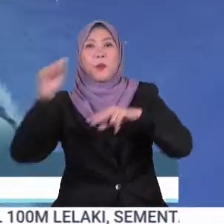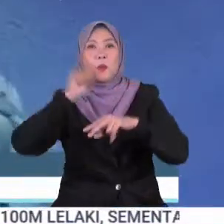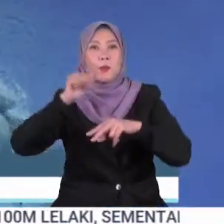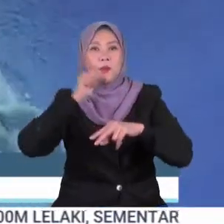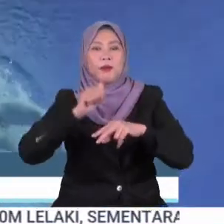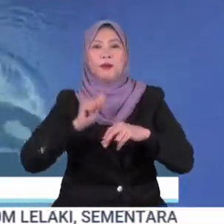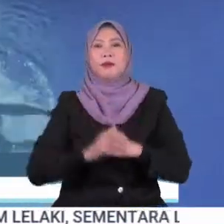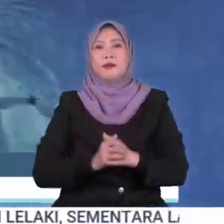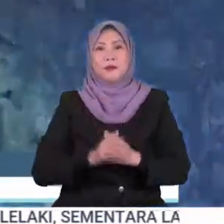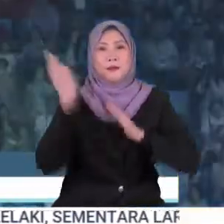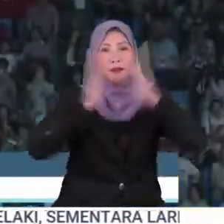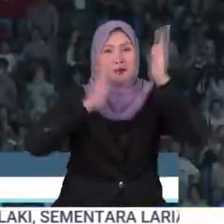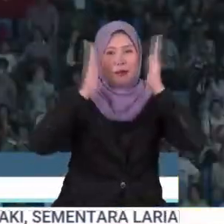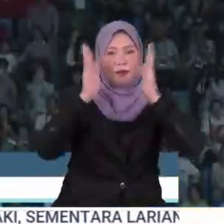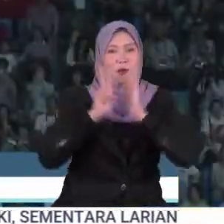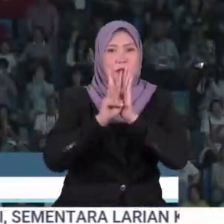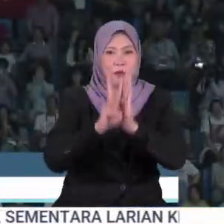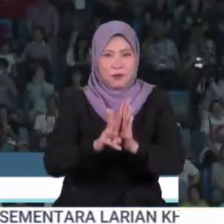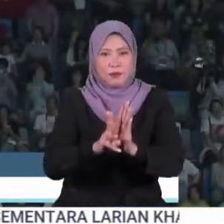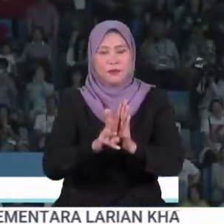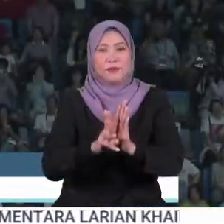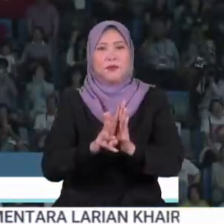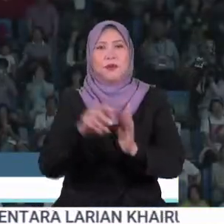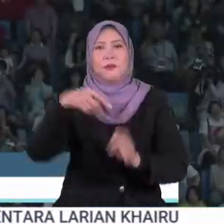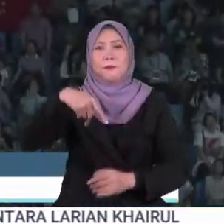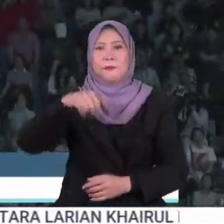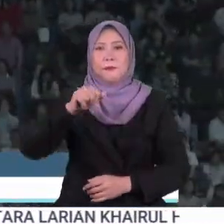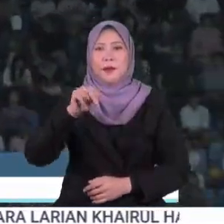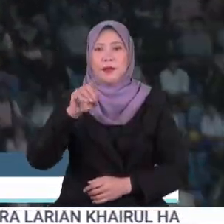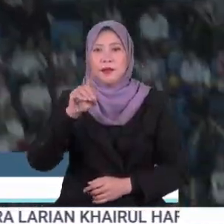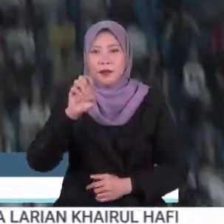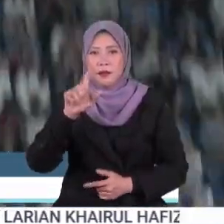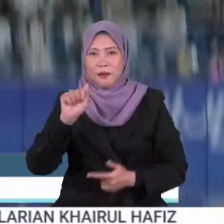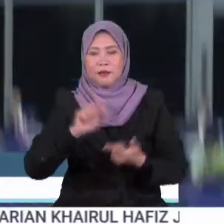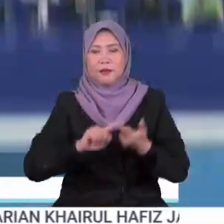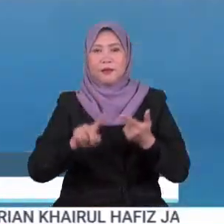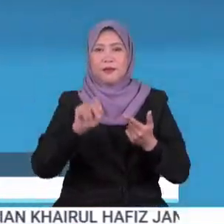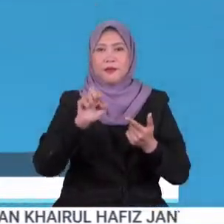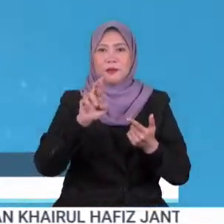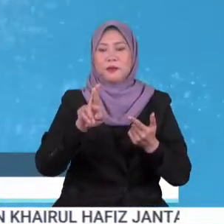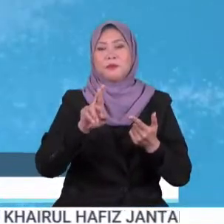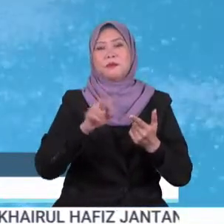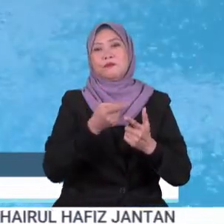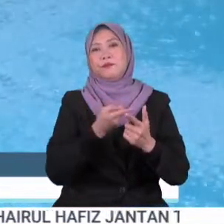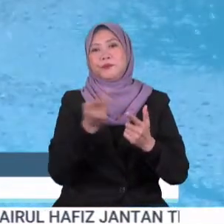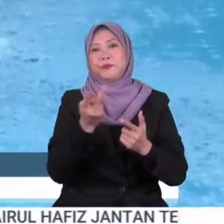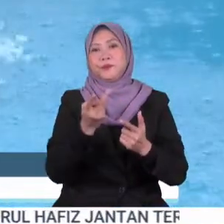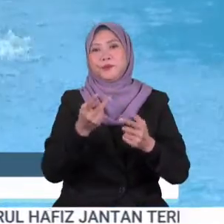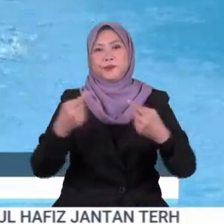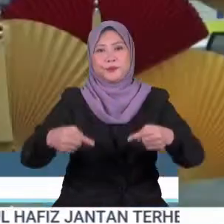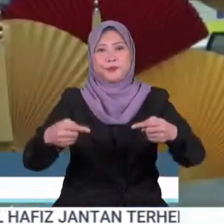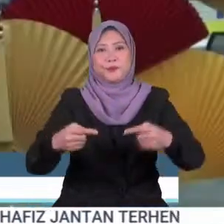Dalam acara tersebut, Malaysia diwakili gadingan Panda Lila Renong, Nur Tabitha Sabri.